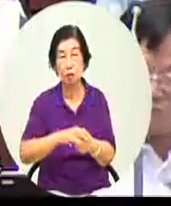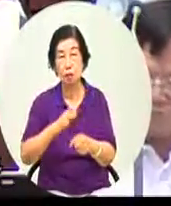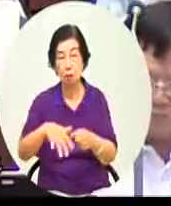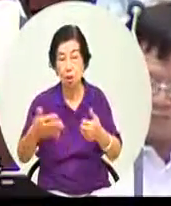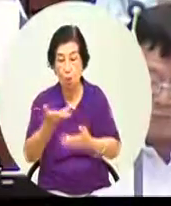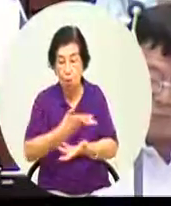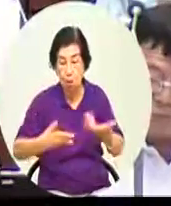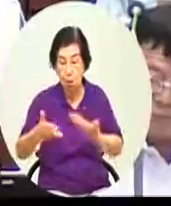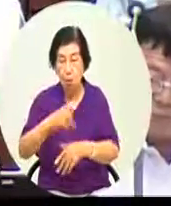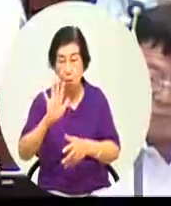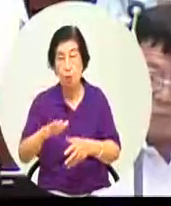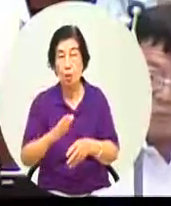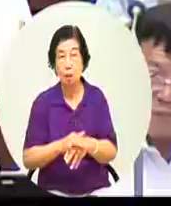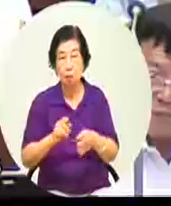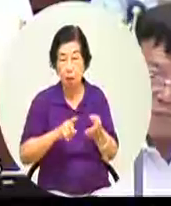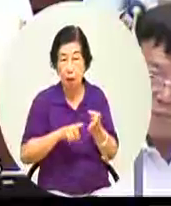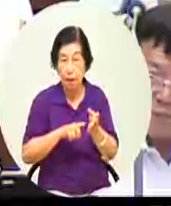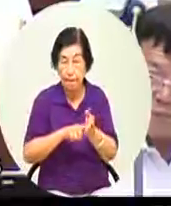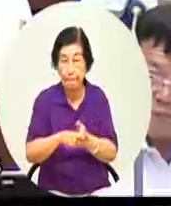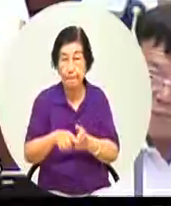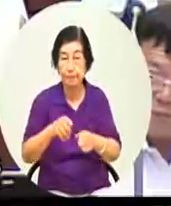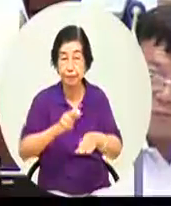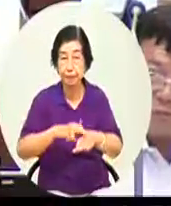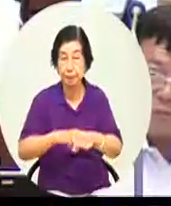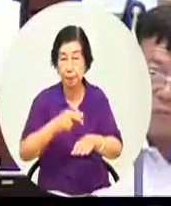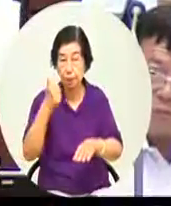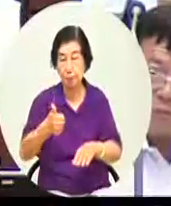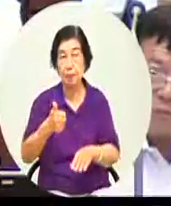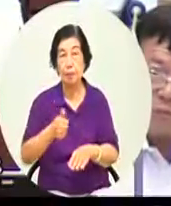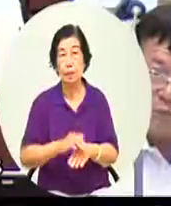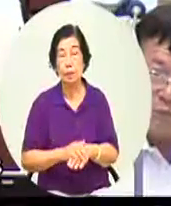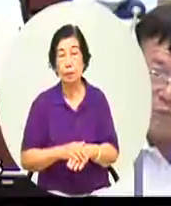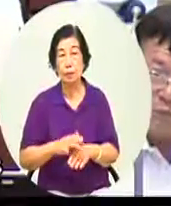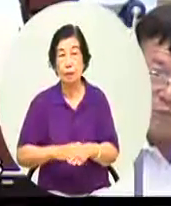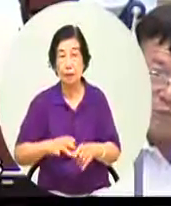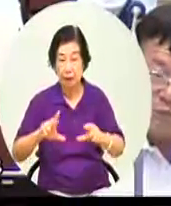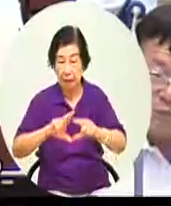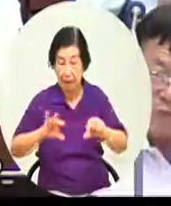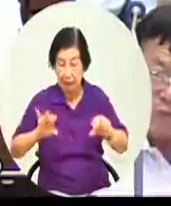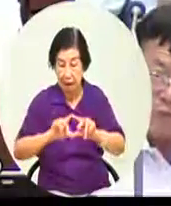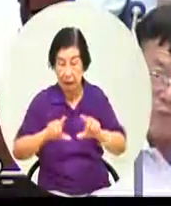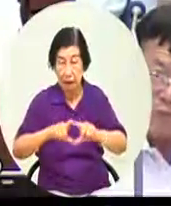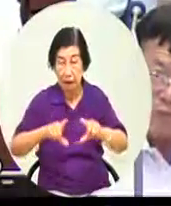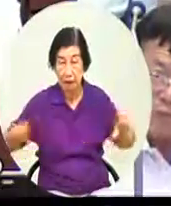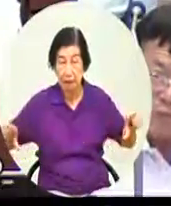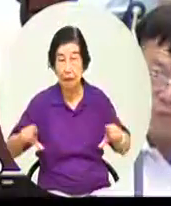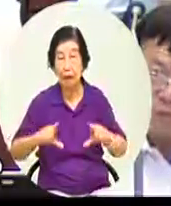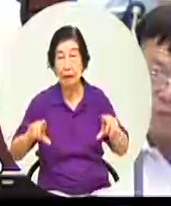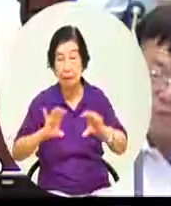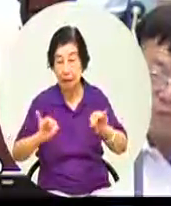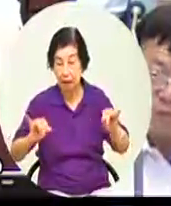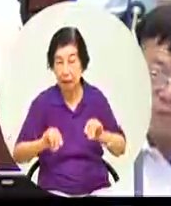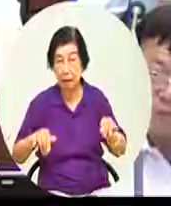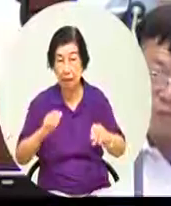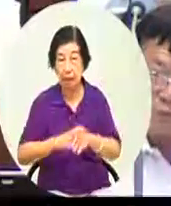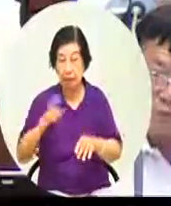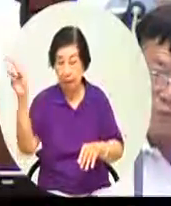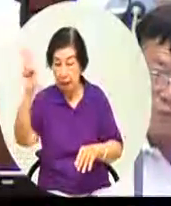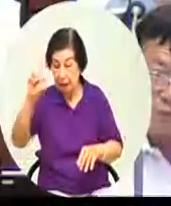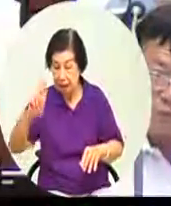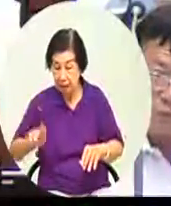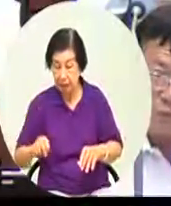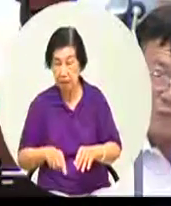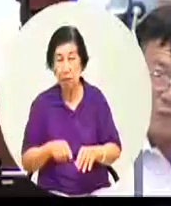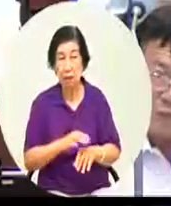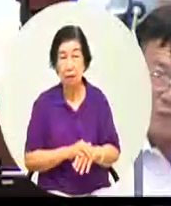了专家学者的意见以外，应用的是一个大地电磁法跟电阻法，也不是只有在这个空中会